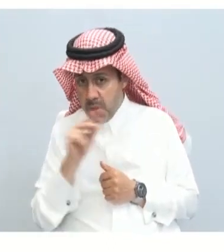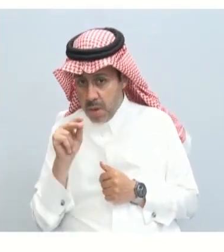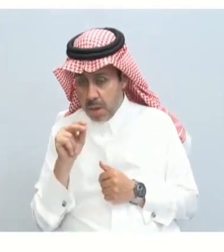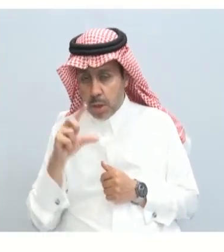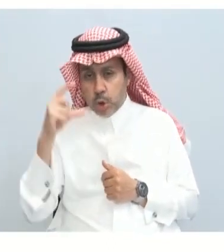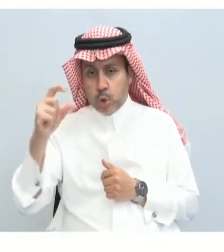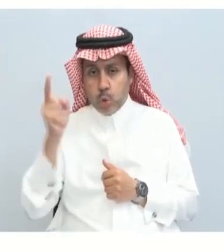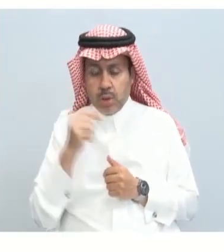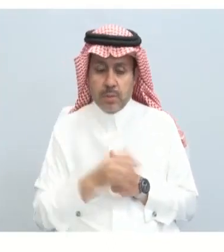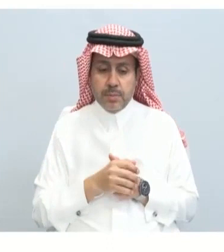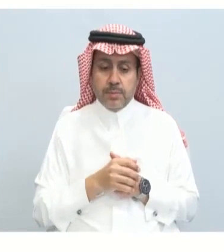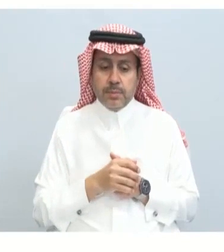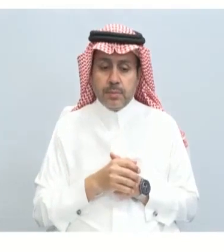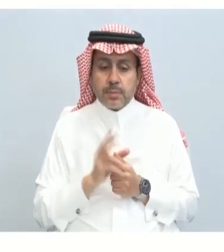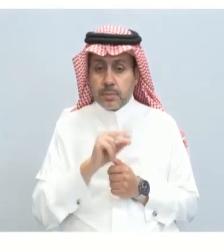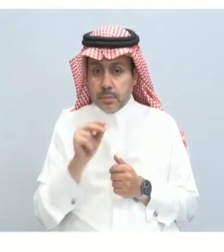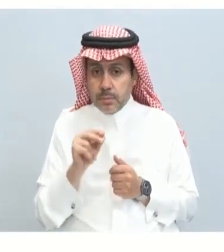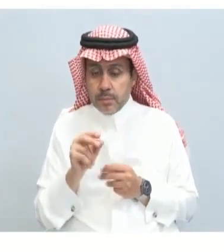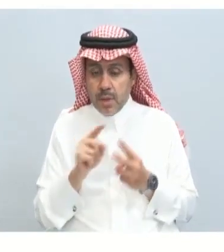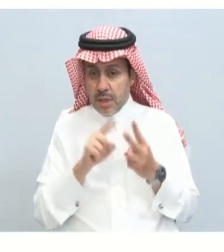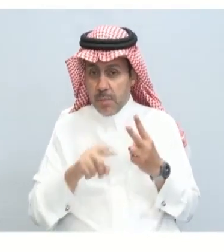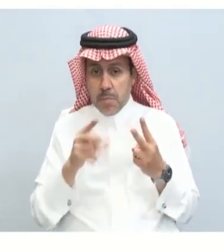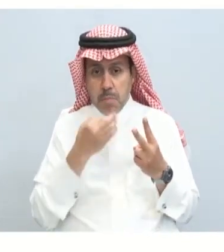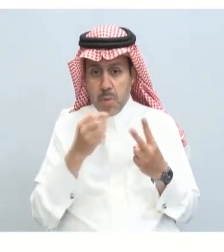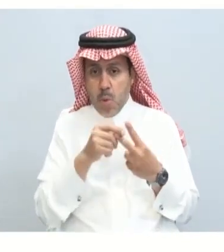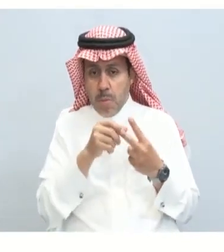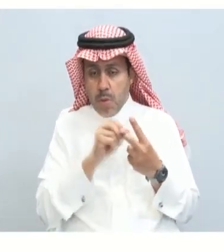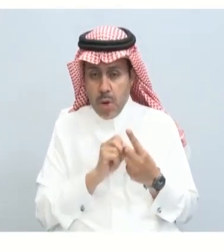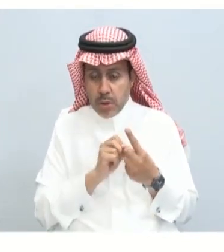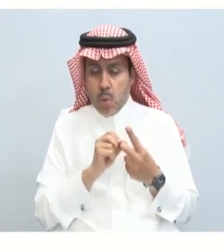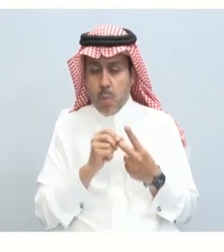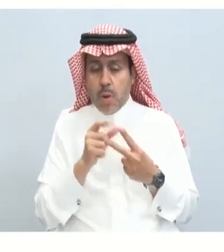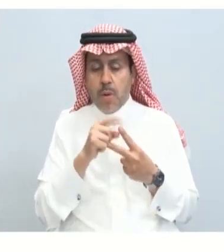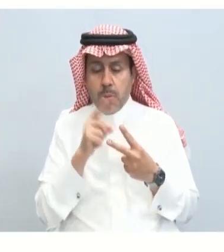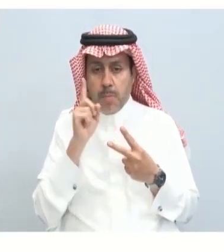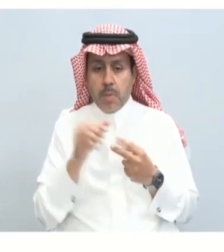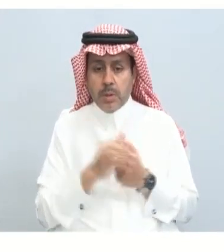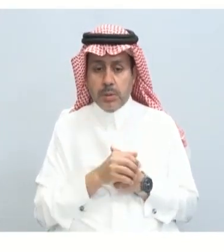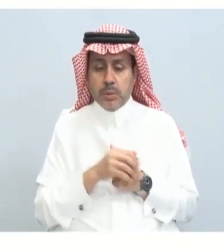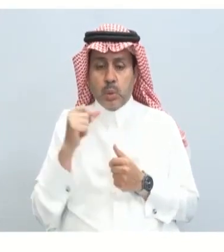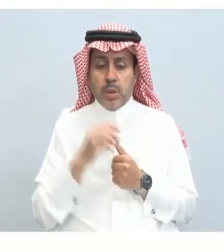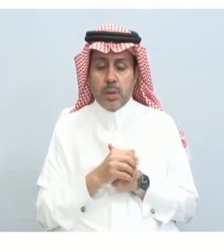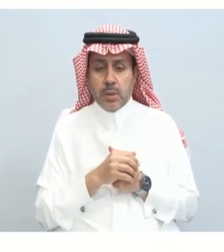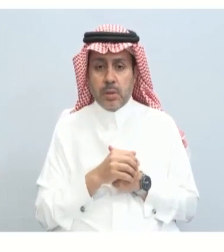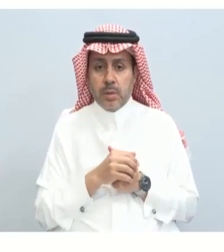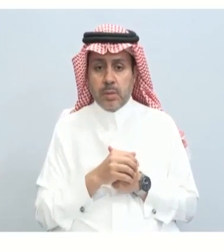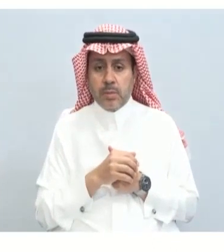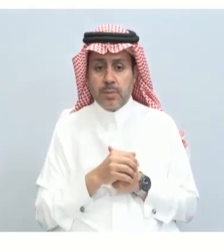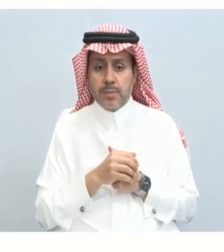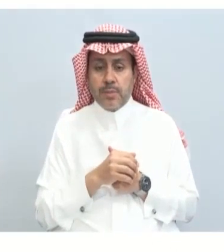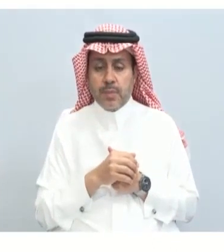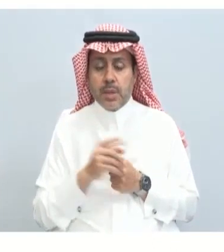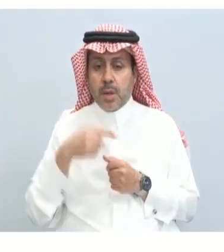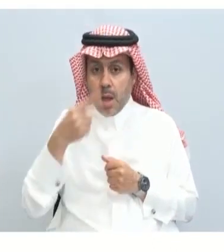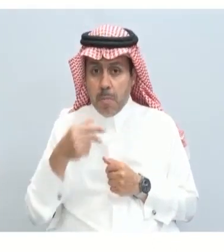تشبيها لكننا حين لا نذكر احد طرفي التشبيه فنقول سمعت من معاذ دورا او سمعت